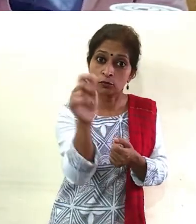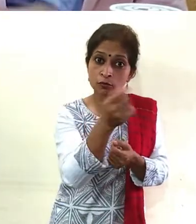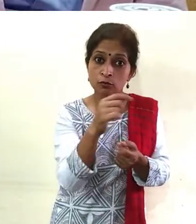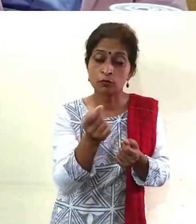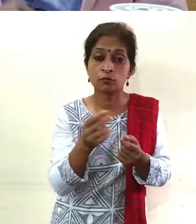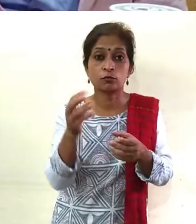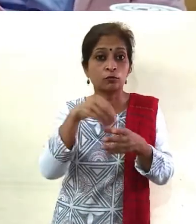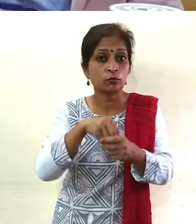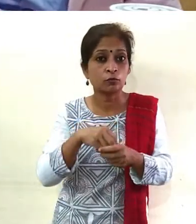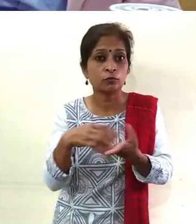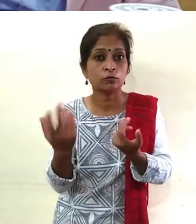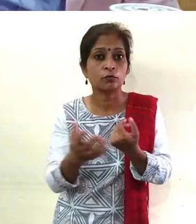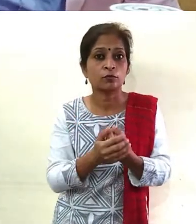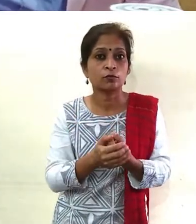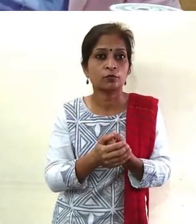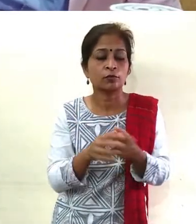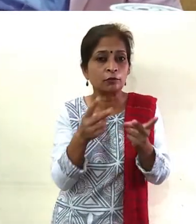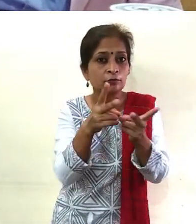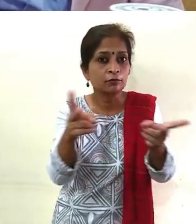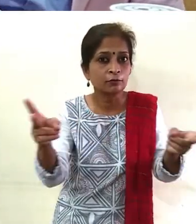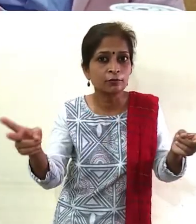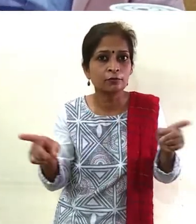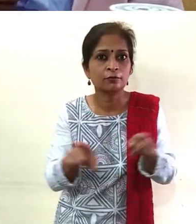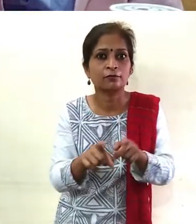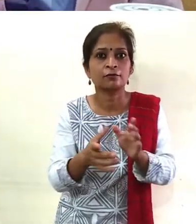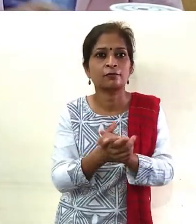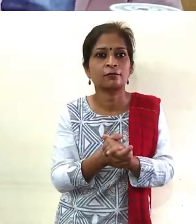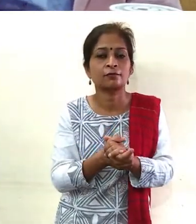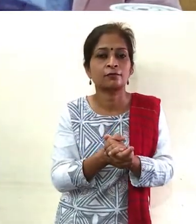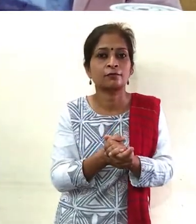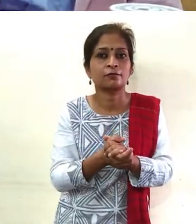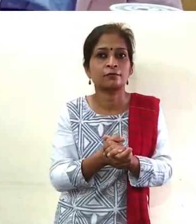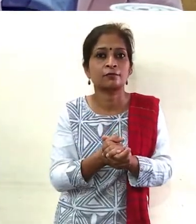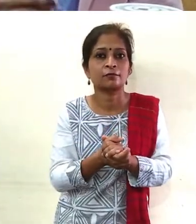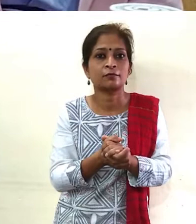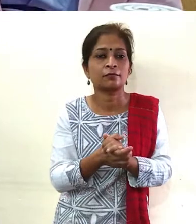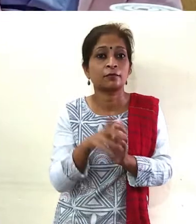योद्धाओं में योद्धा, और रणछोड़ भी कि मौका मिला तो रण भी छोड़ दिया।